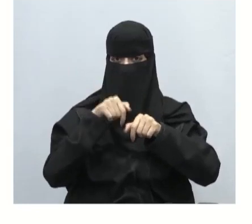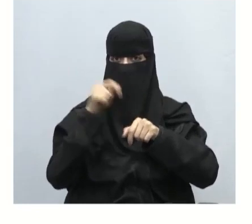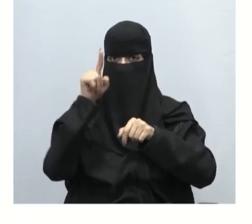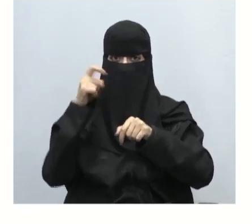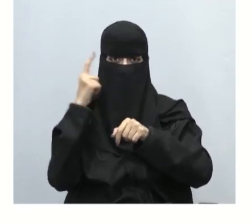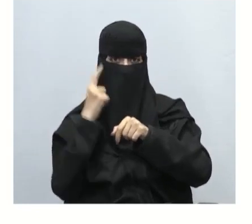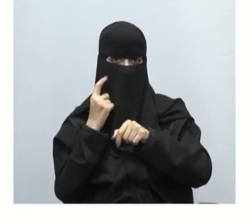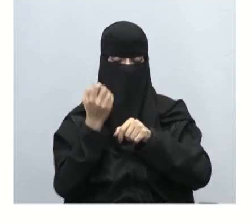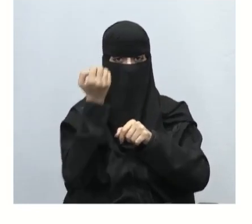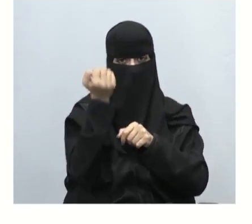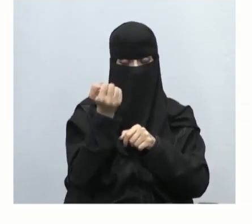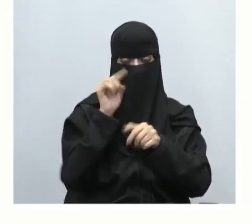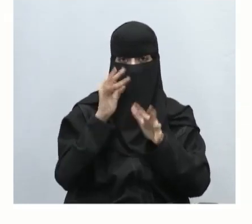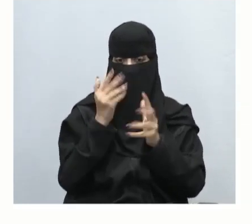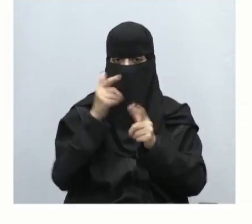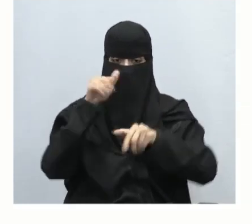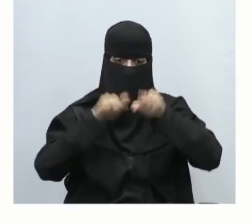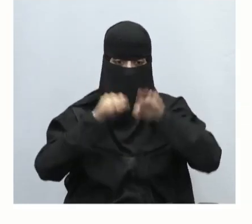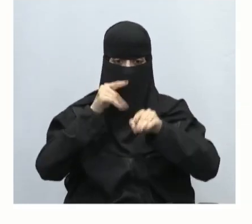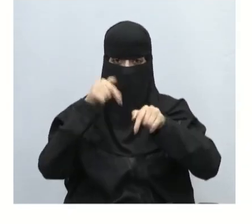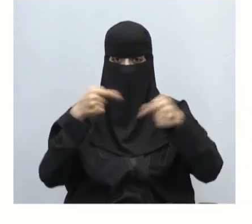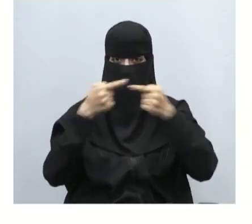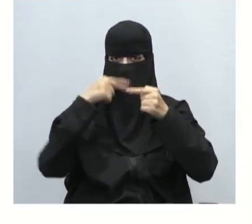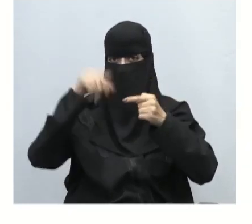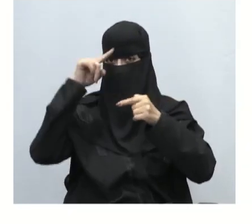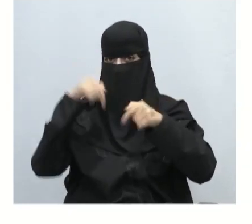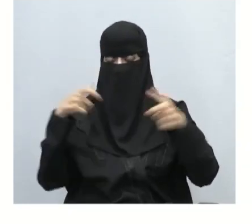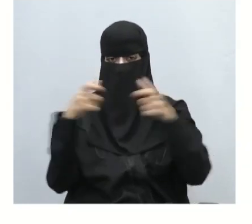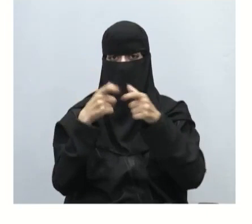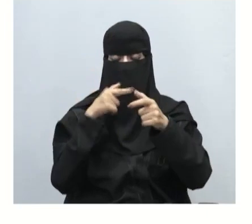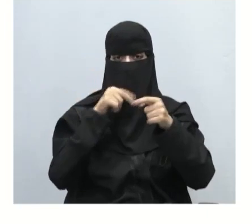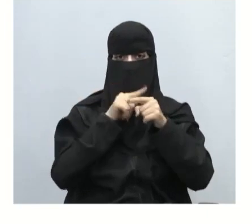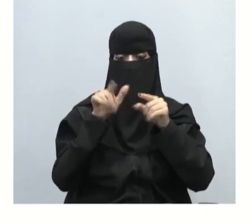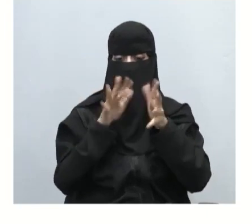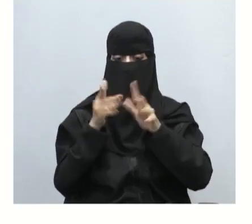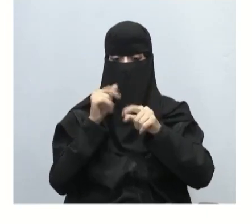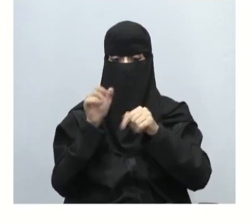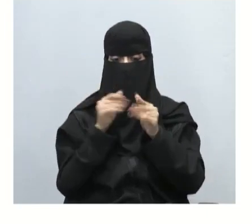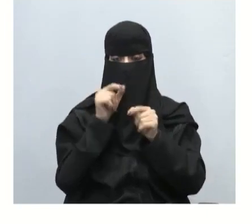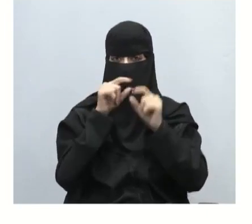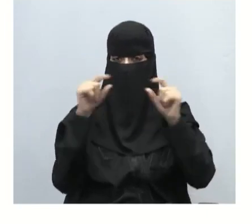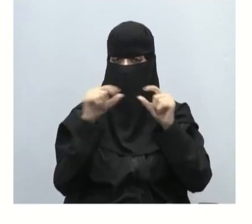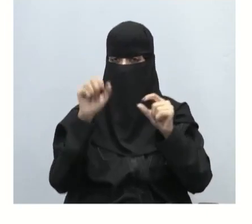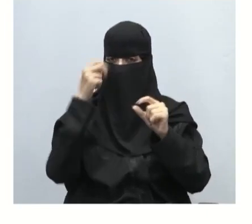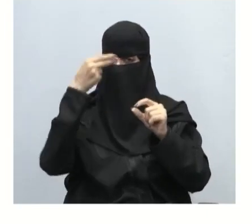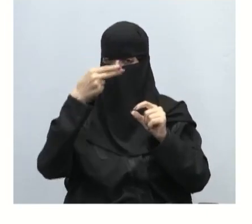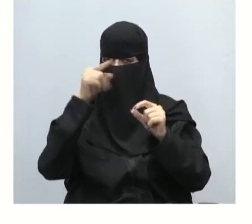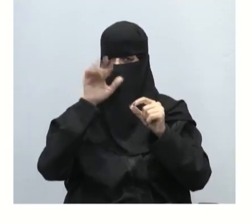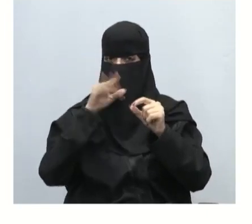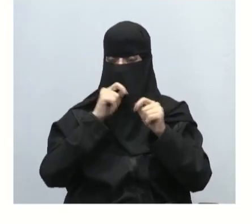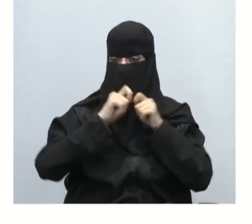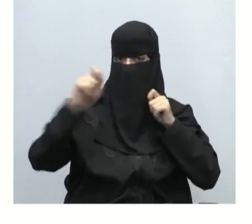والاربعاء ما المعادله التي تمثل مجموع الكيلومترات ورمز لها بالرمز عين التي